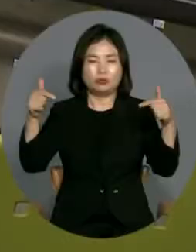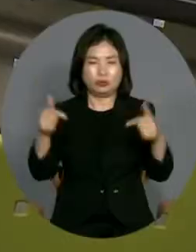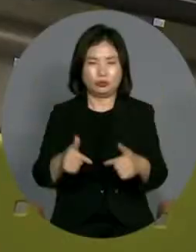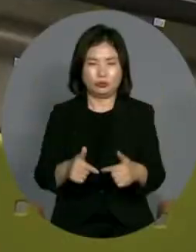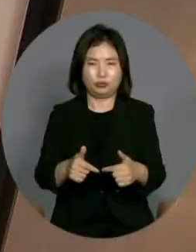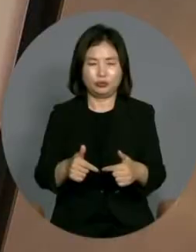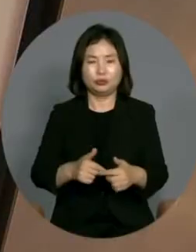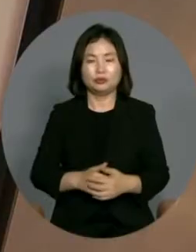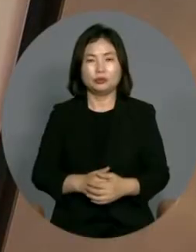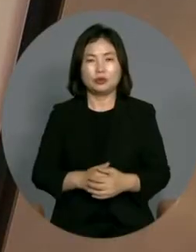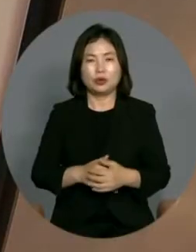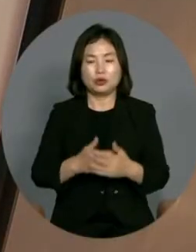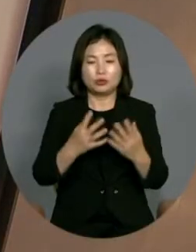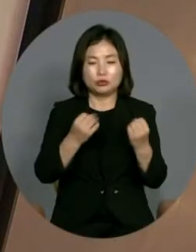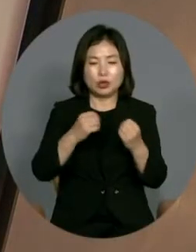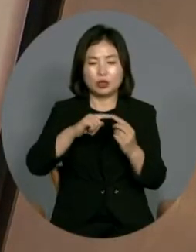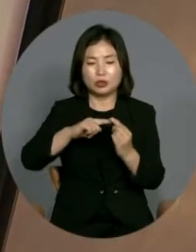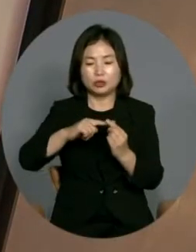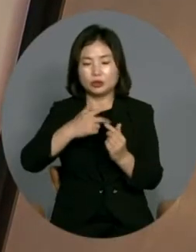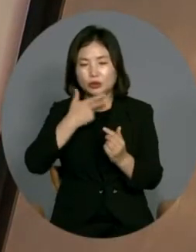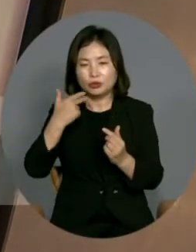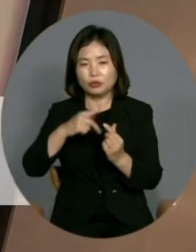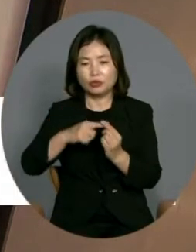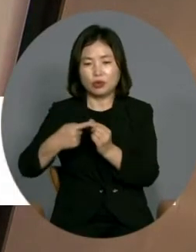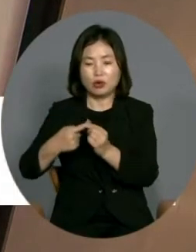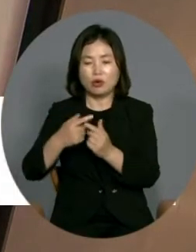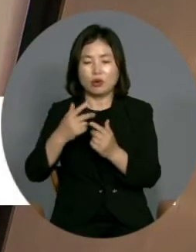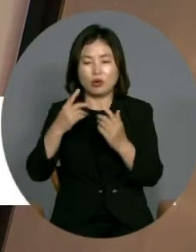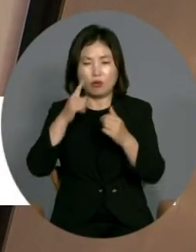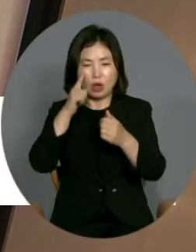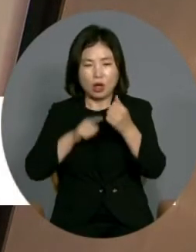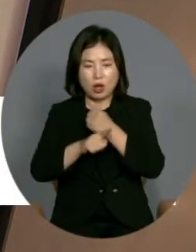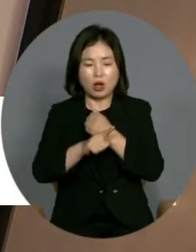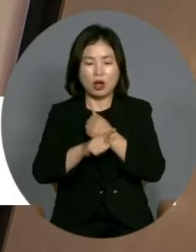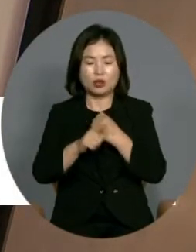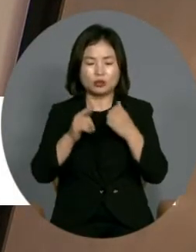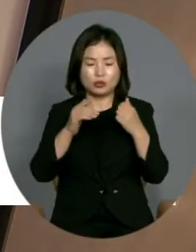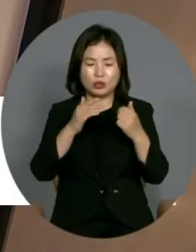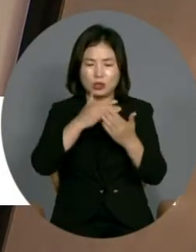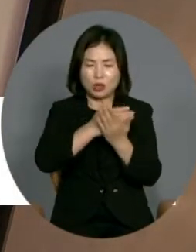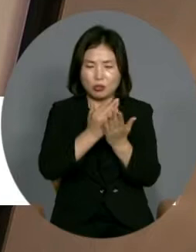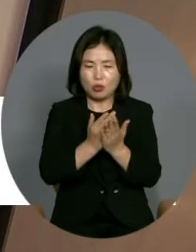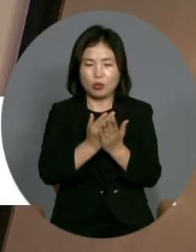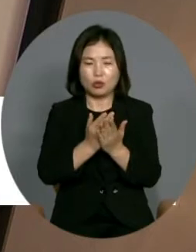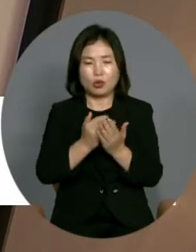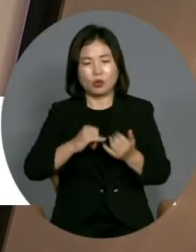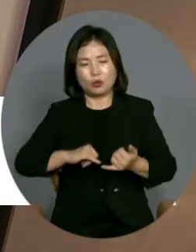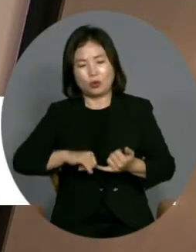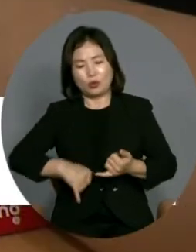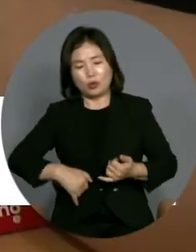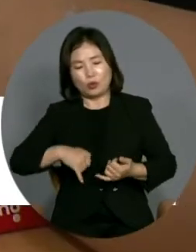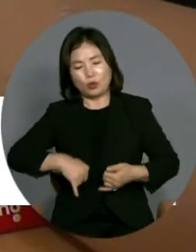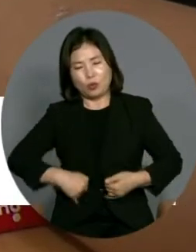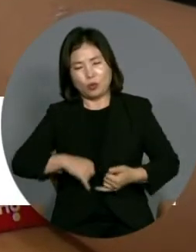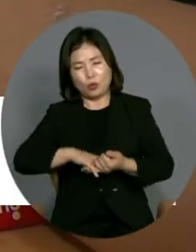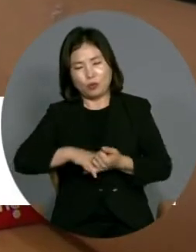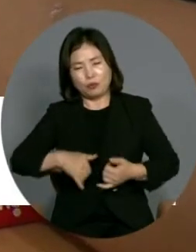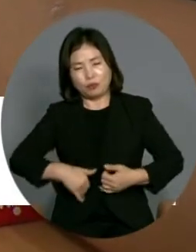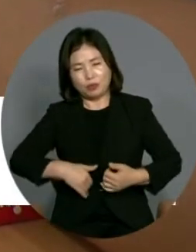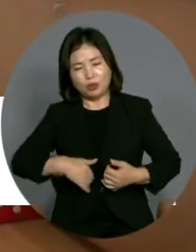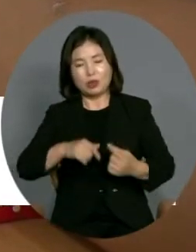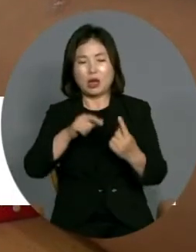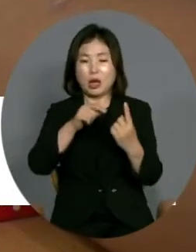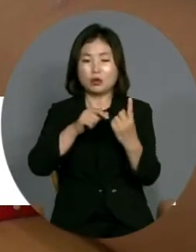떨어졌습니다. 수학, 영어, 국어, 과학 등 입시 주요 과목도 반드시 필요하다고 생각하는 한두